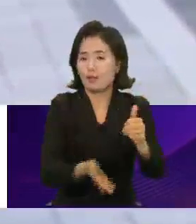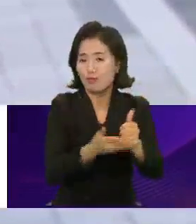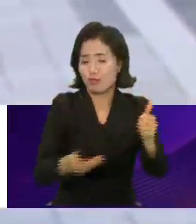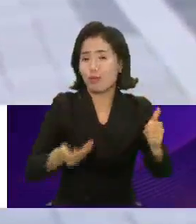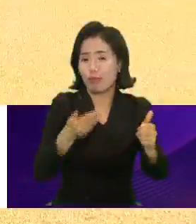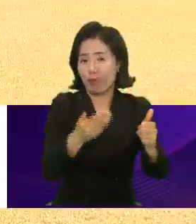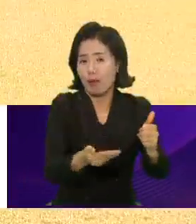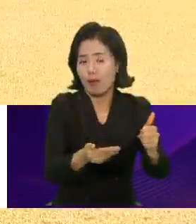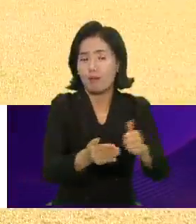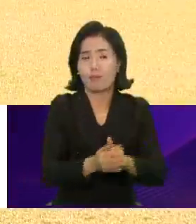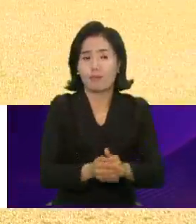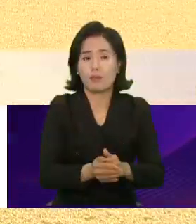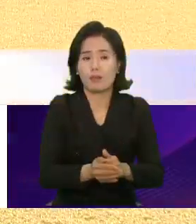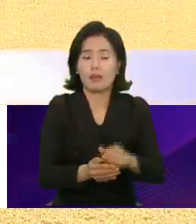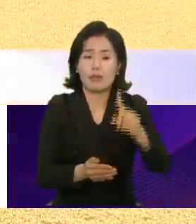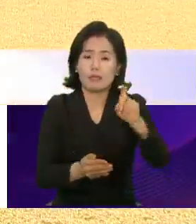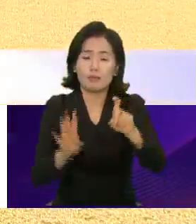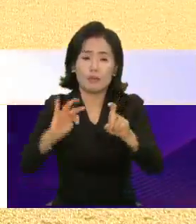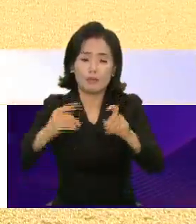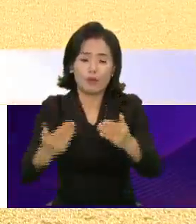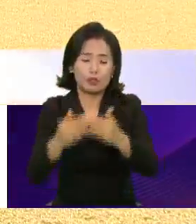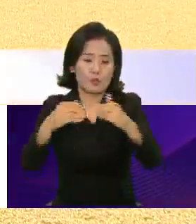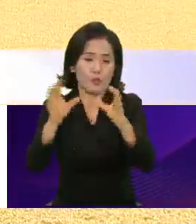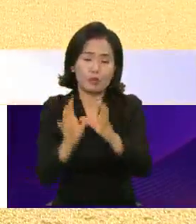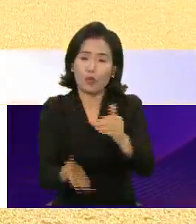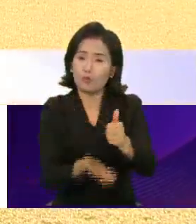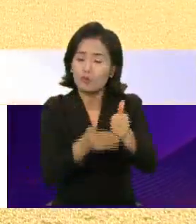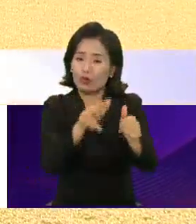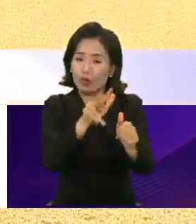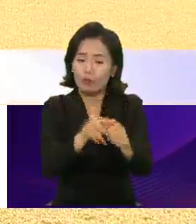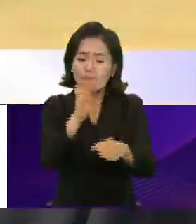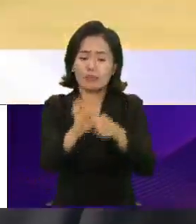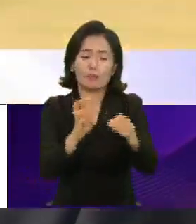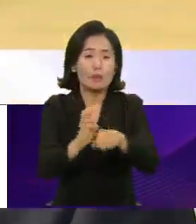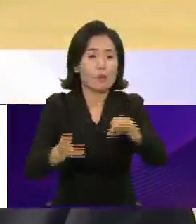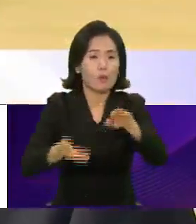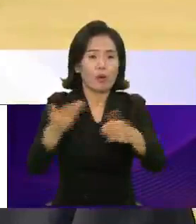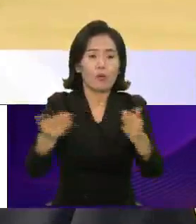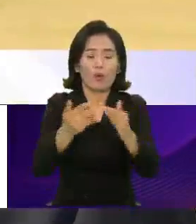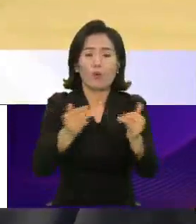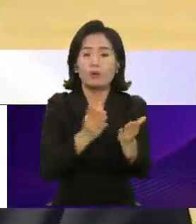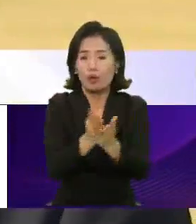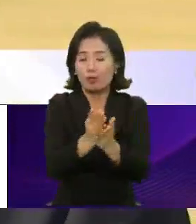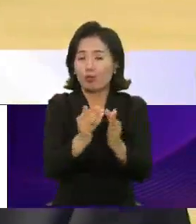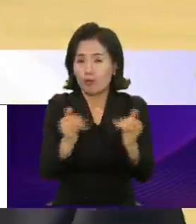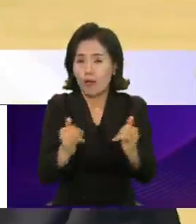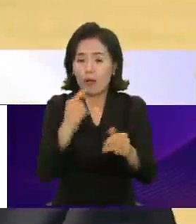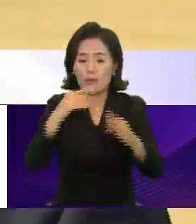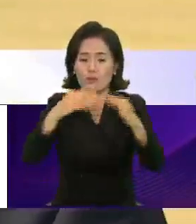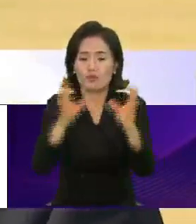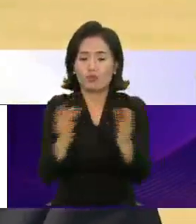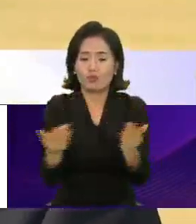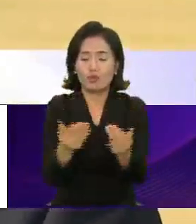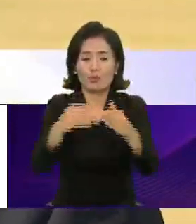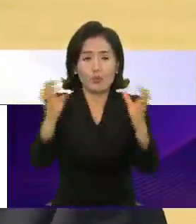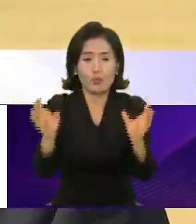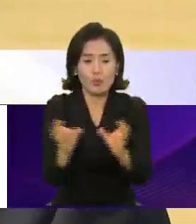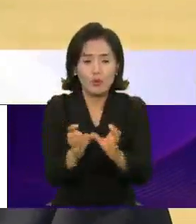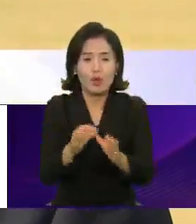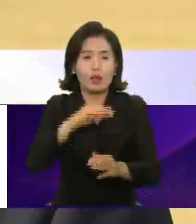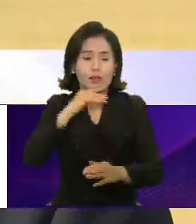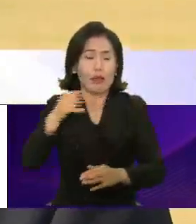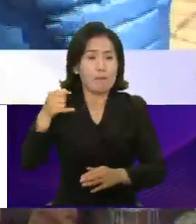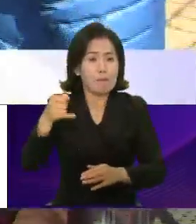받았습니다. 11번에는 진보당 추천 후보로 30년이 넘는 노동 전문가이자 민주노동당 최연소